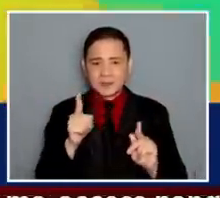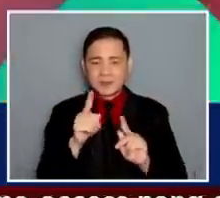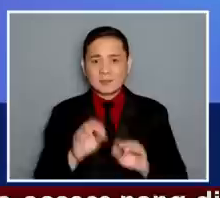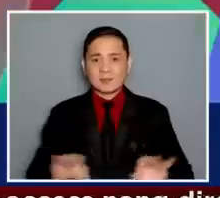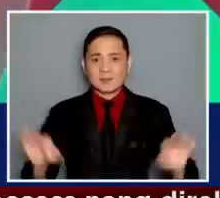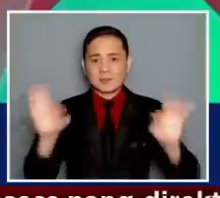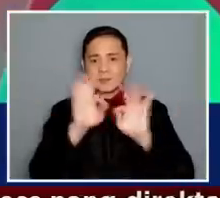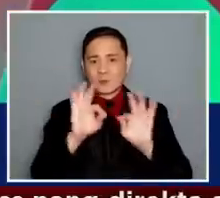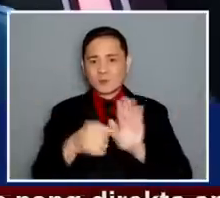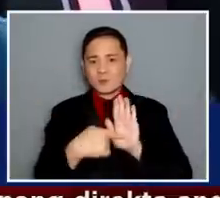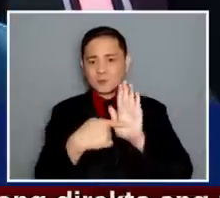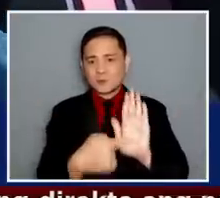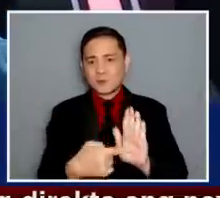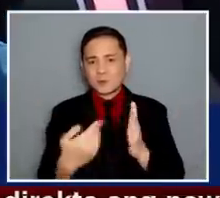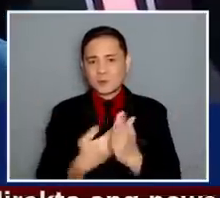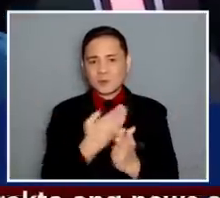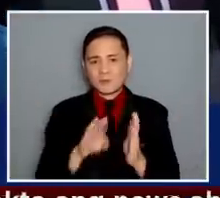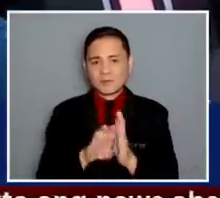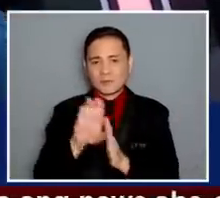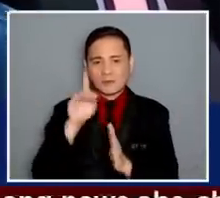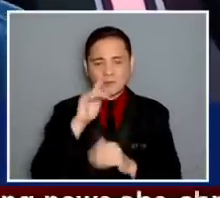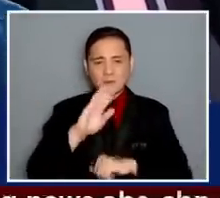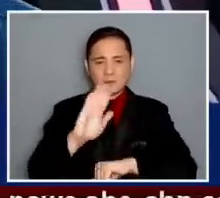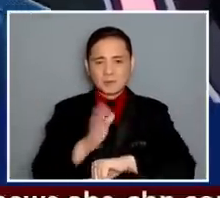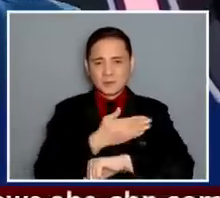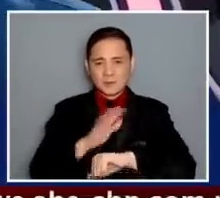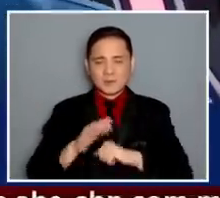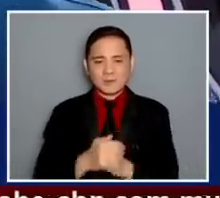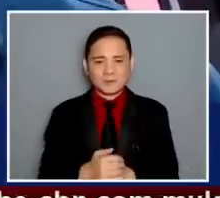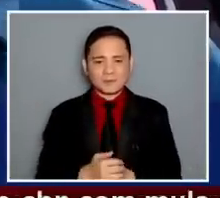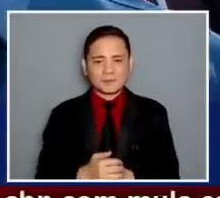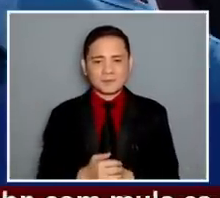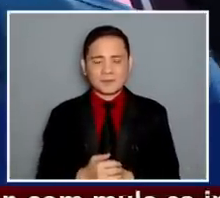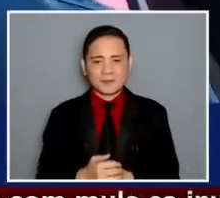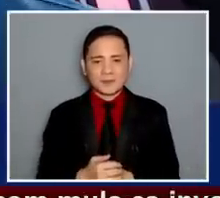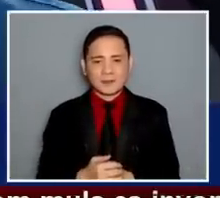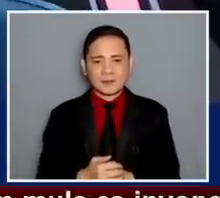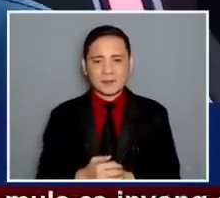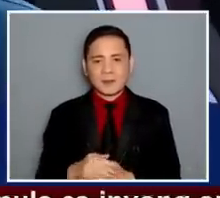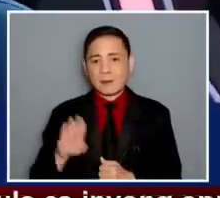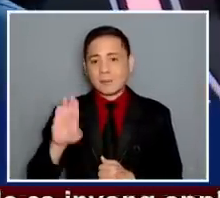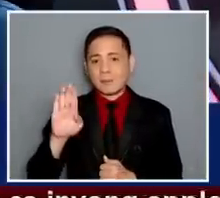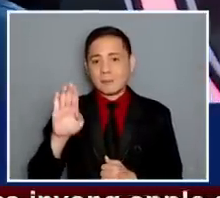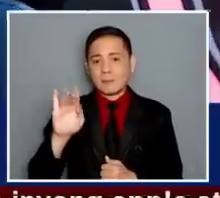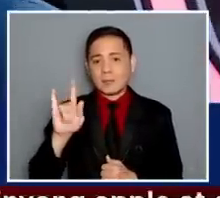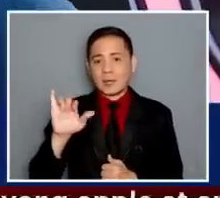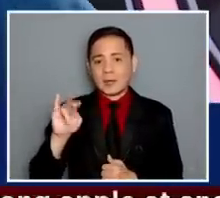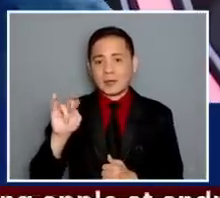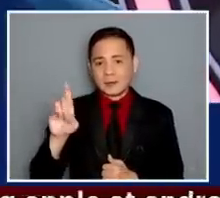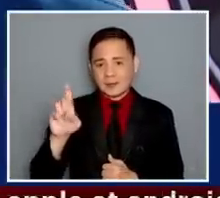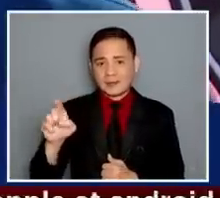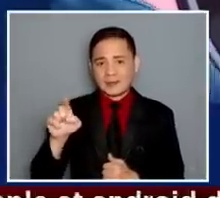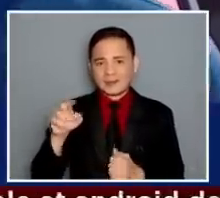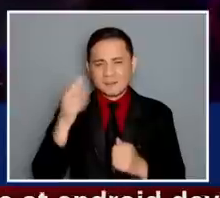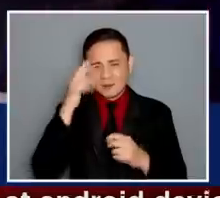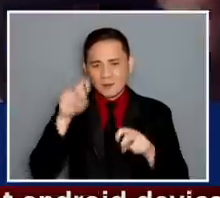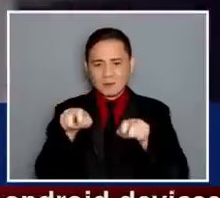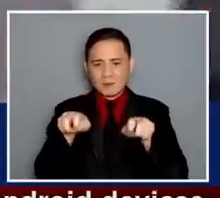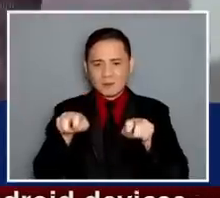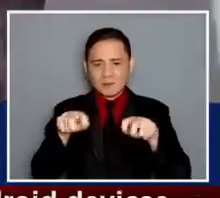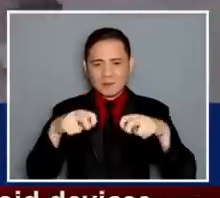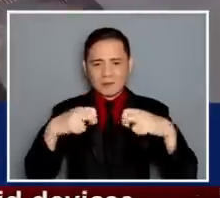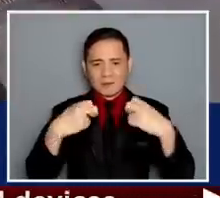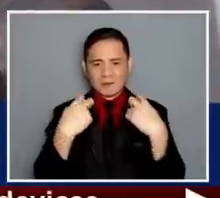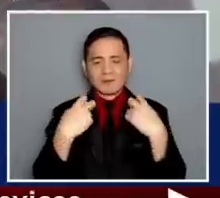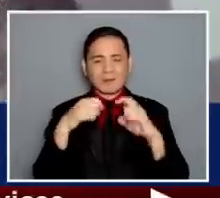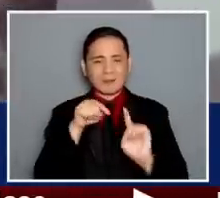The Voice Kids. The blinds, puro mga OPM songs. Kasi syempre, ito mga bagets. Sila ang hawak